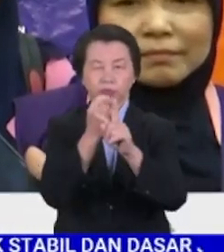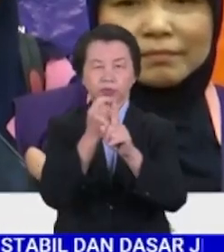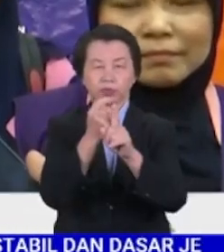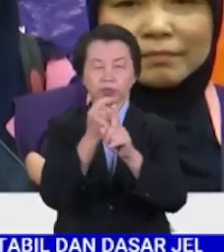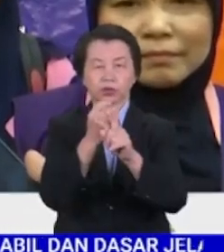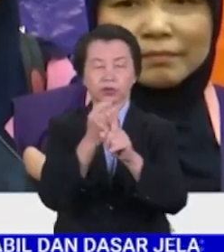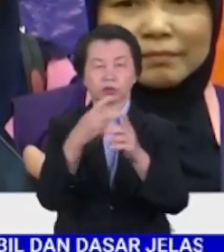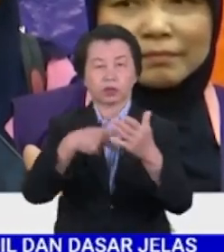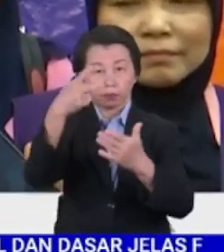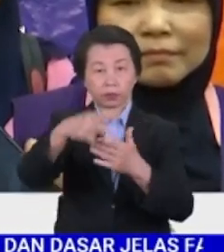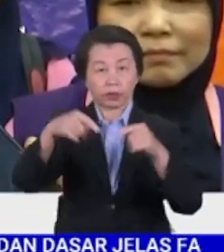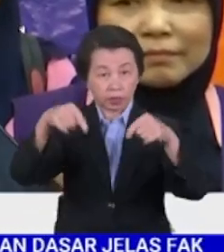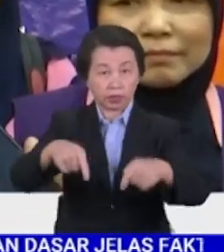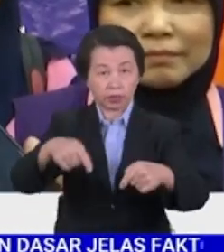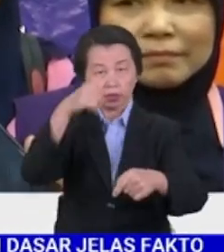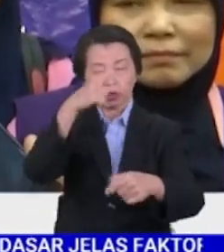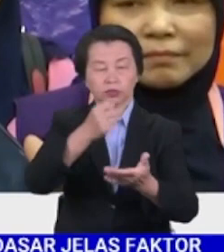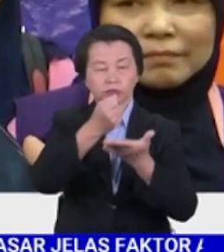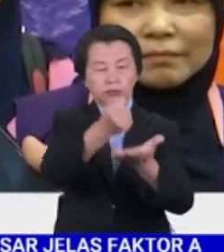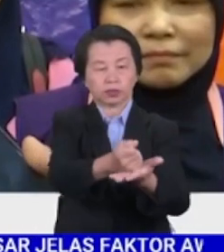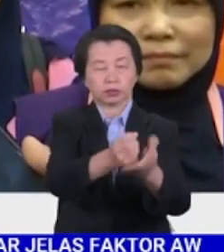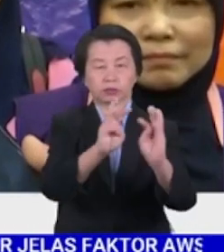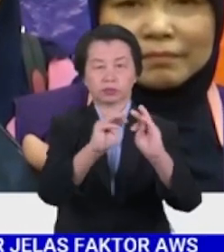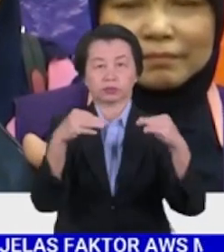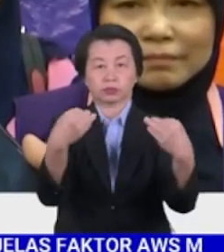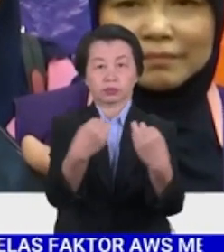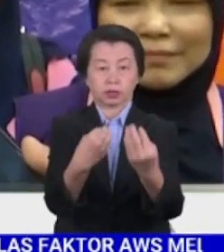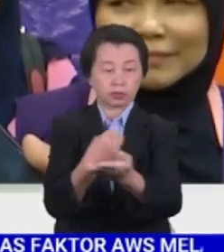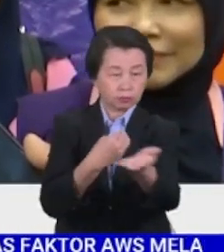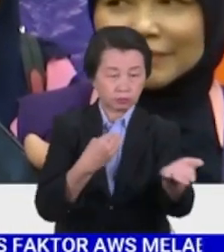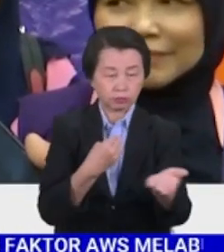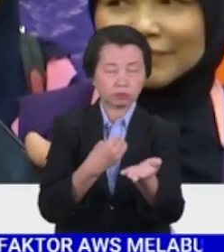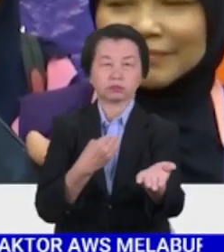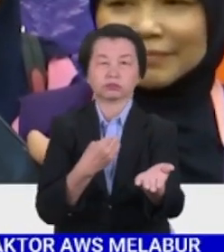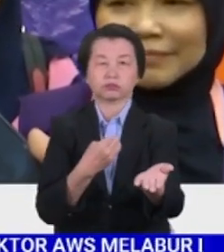ini diadakan adalah untuk membantu masyarakat yang